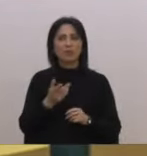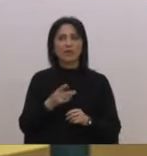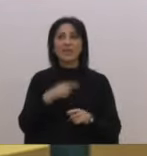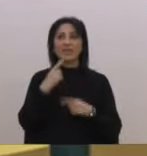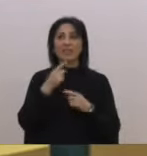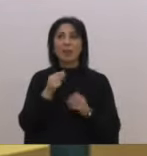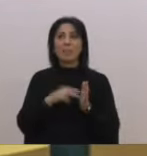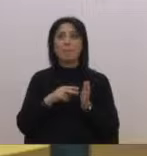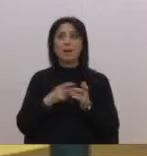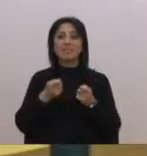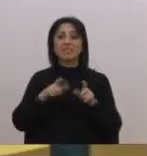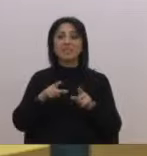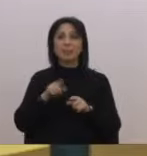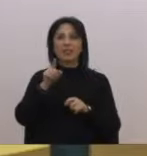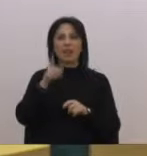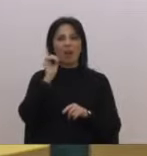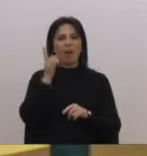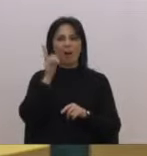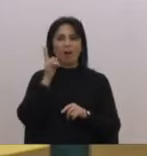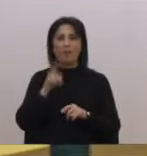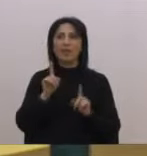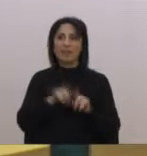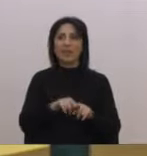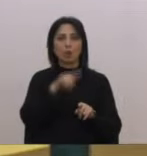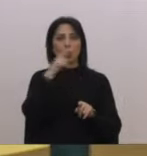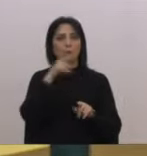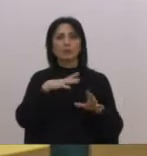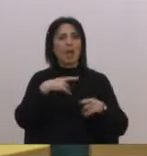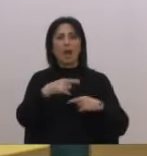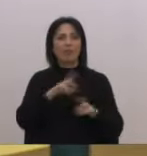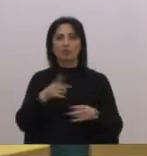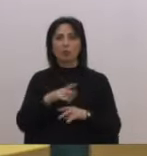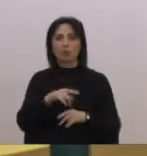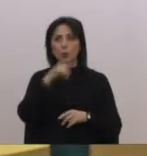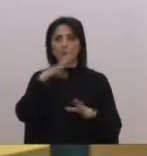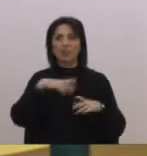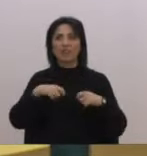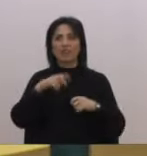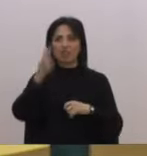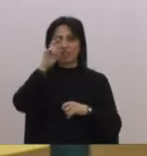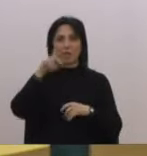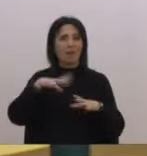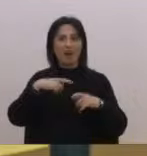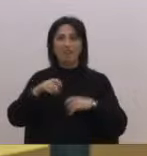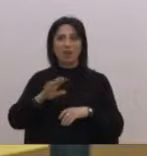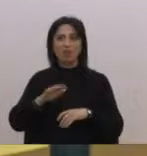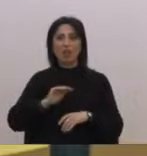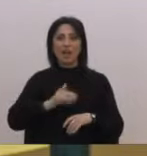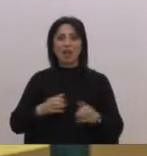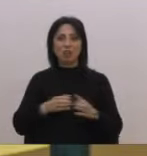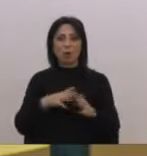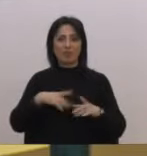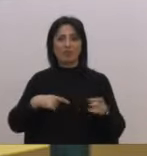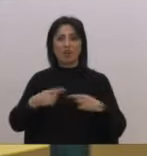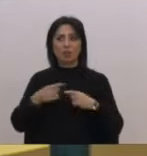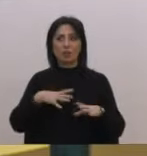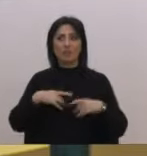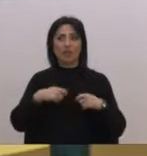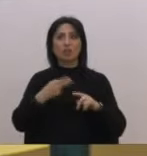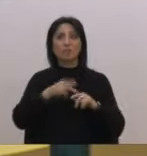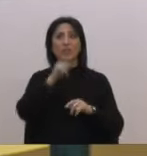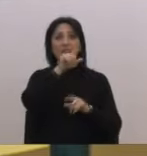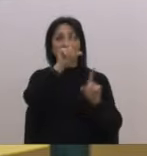hero, pasebi aris deba, da, tu jasi te voda, asi te voda, tanica hero, ruseta narivačot, ruseta vačroba, sahemzubog jeruačos, kerzo kompanije bi vačrobe za vačrobe, nimi